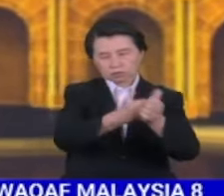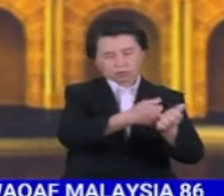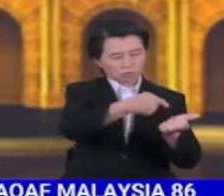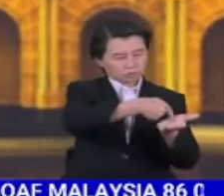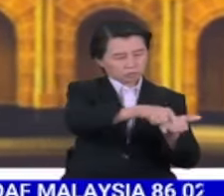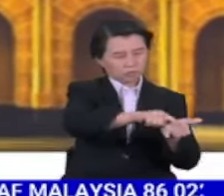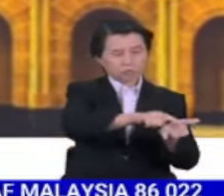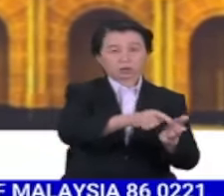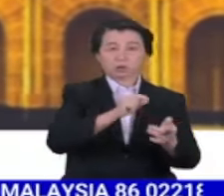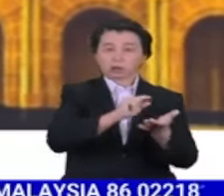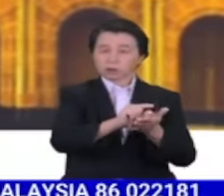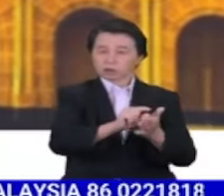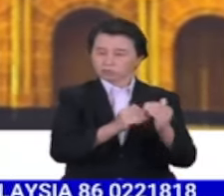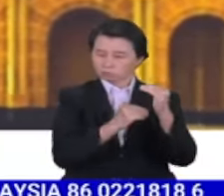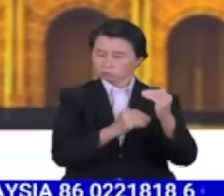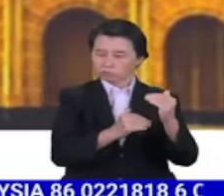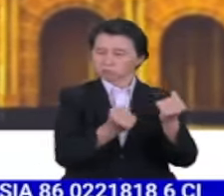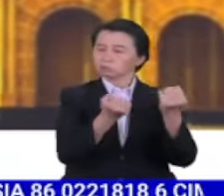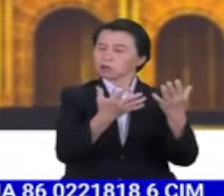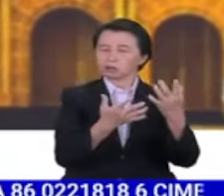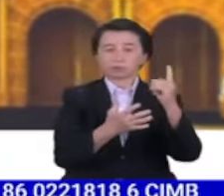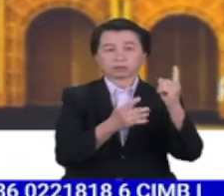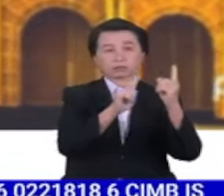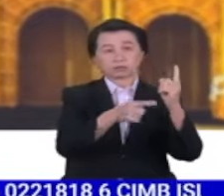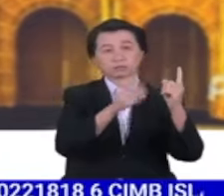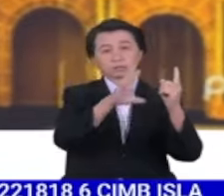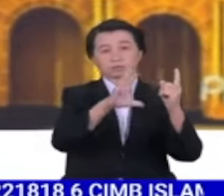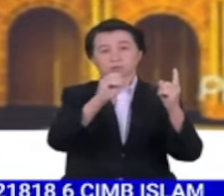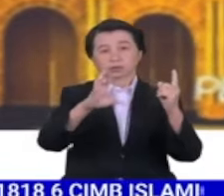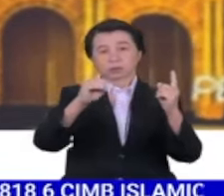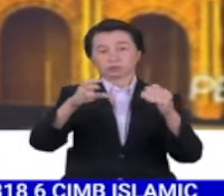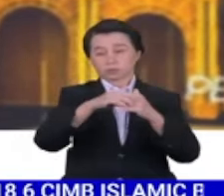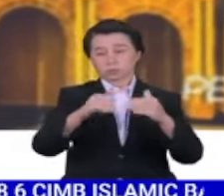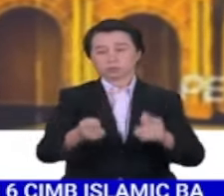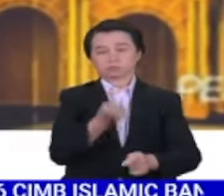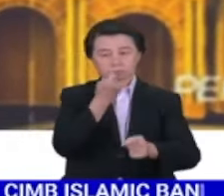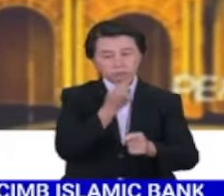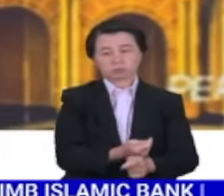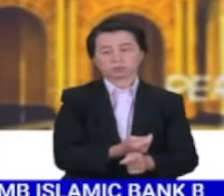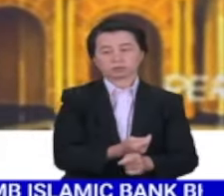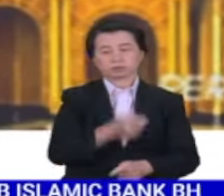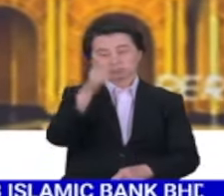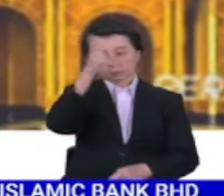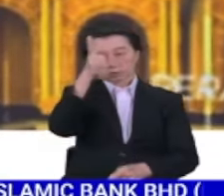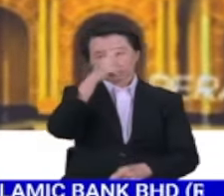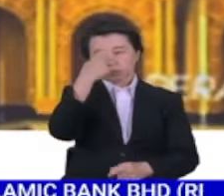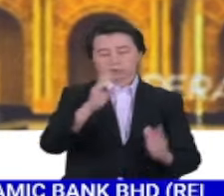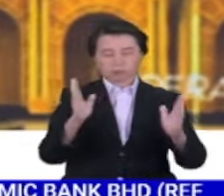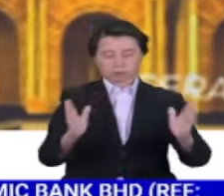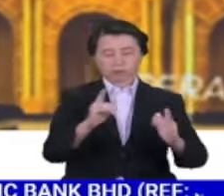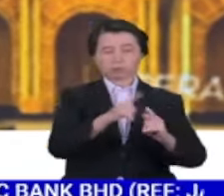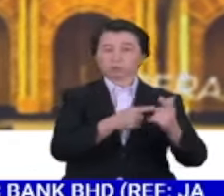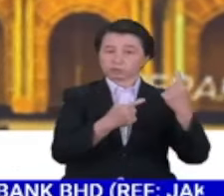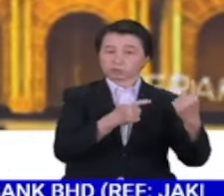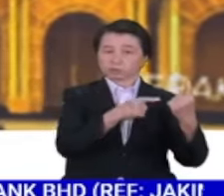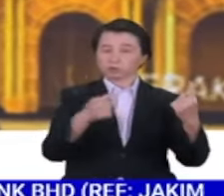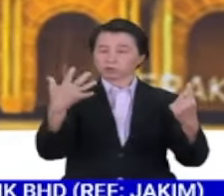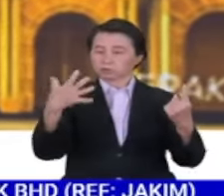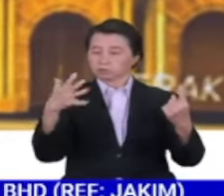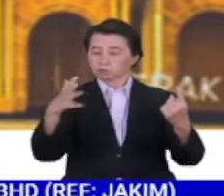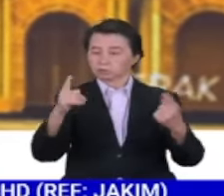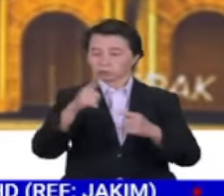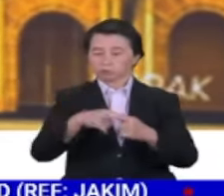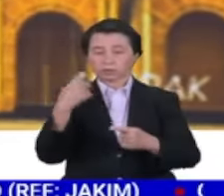pembayaran perintah gaji minimum sebanyak 1500 Ringgit yang ditetapkan kerajaan pagi tempo Januari hingga 15